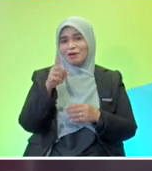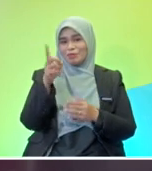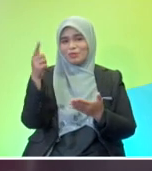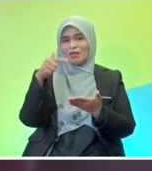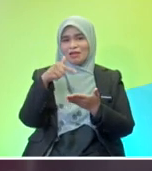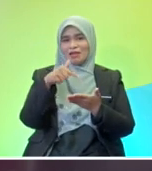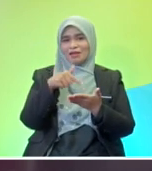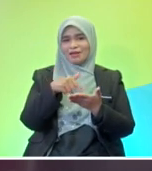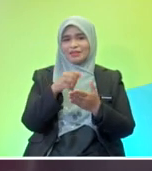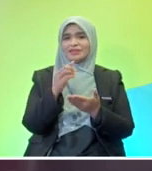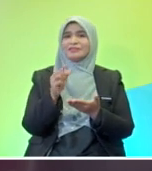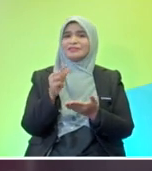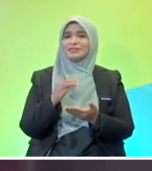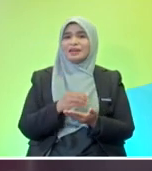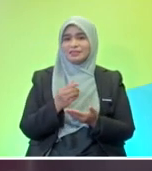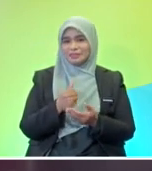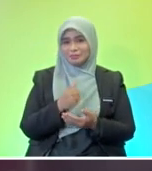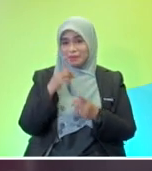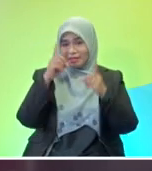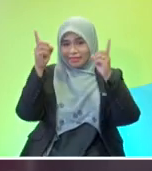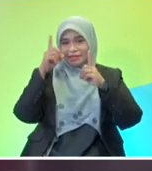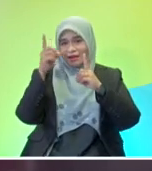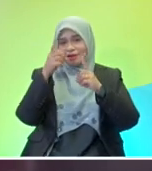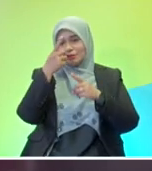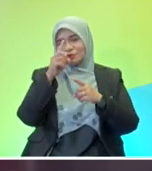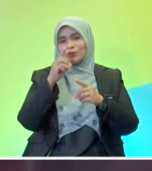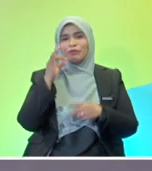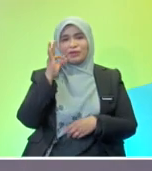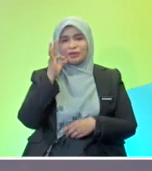lagi bintang. Terima kasih, cikgu.